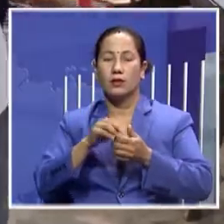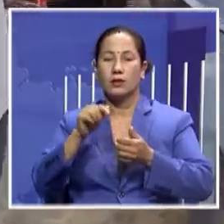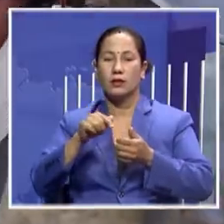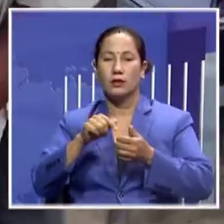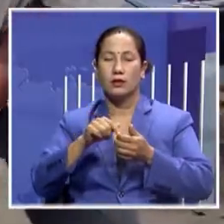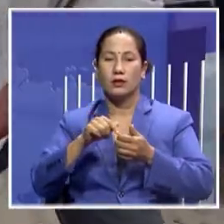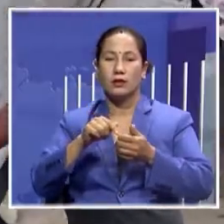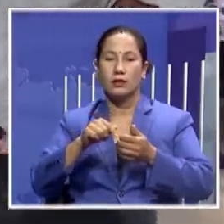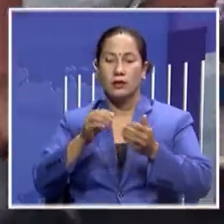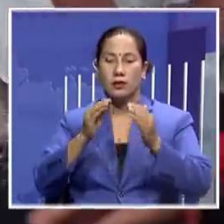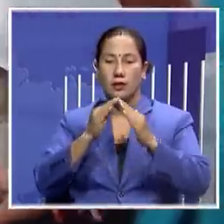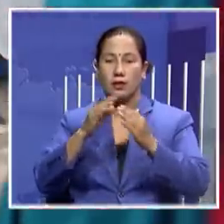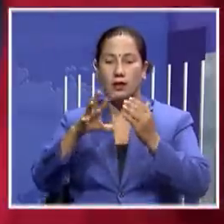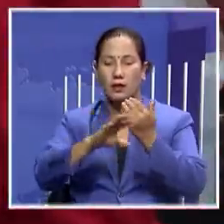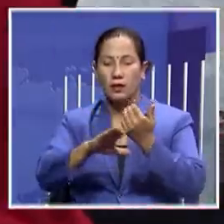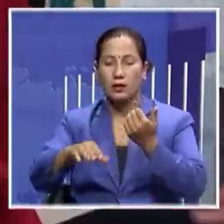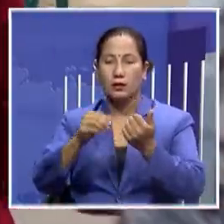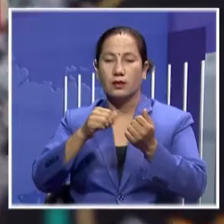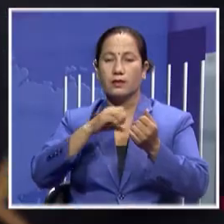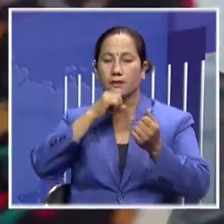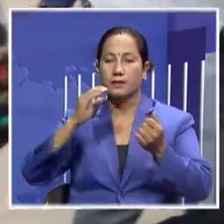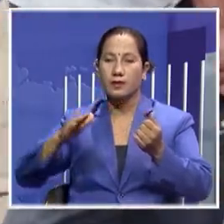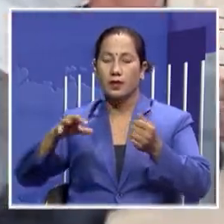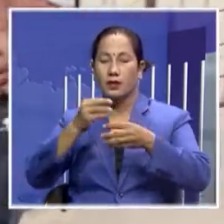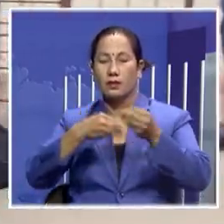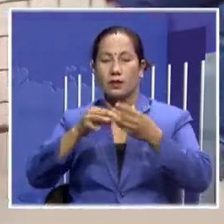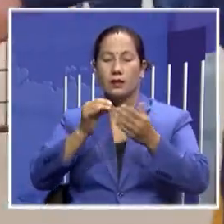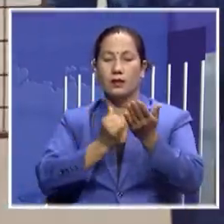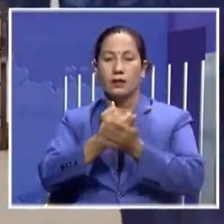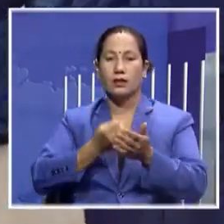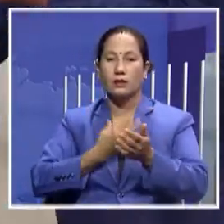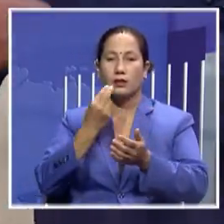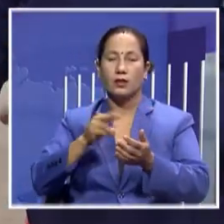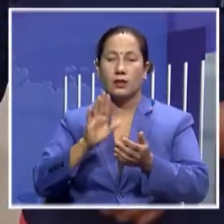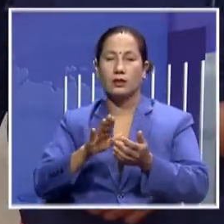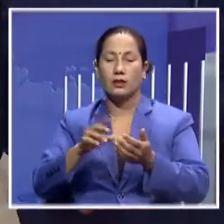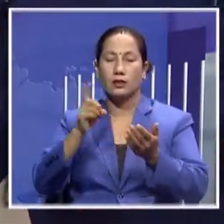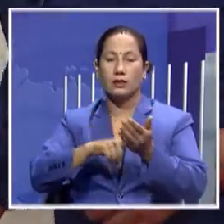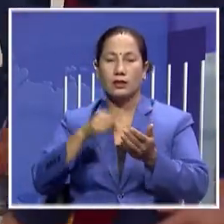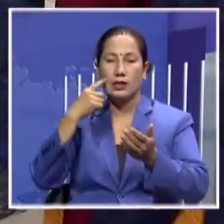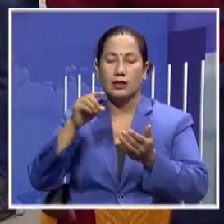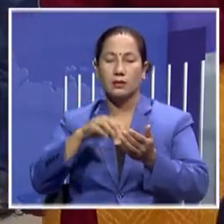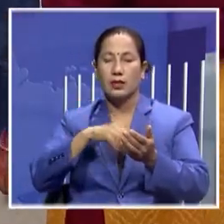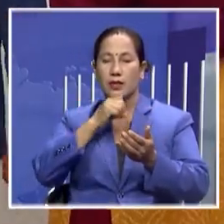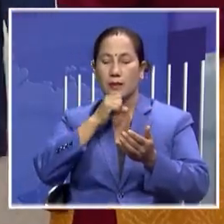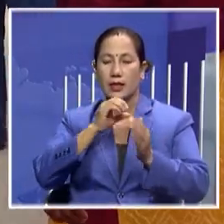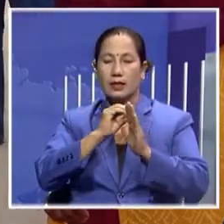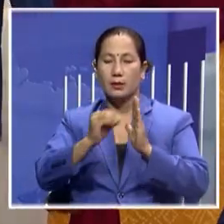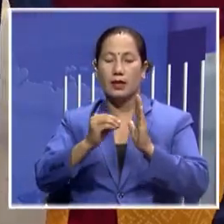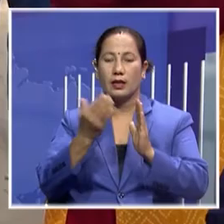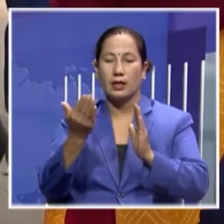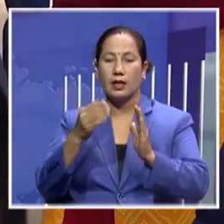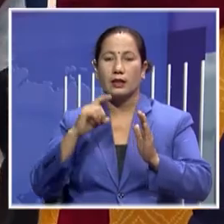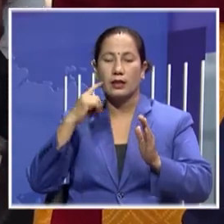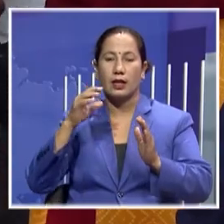घर आँगनबाटै खसी बोका बिक्री हुन थालेपछि किसान पनि खुसी भएका छन्। सुरुका दिनमा बाख्रा पालनमा हात नहालेका